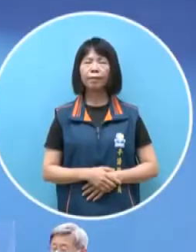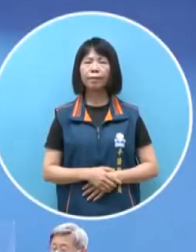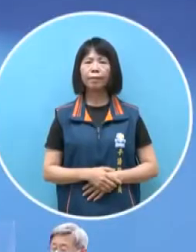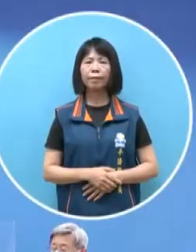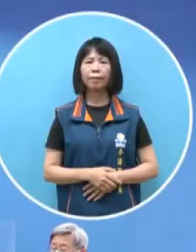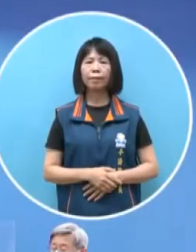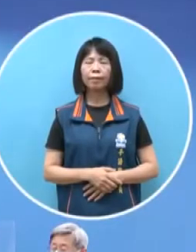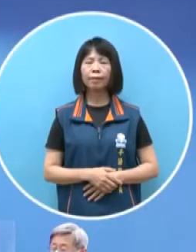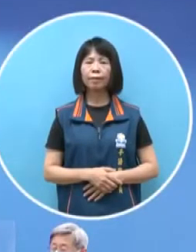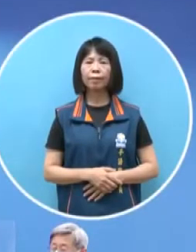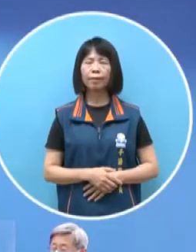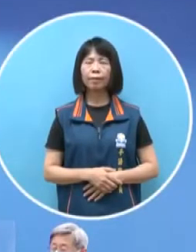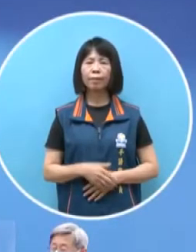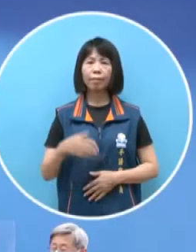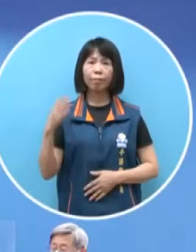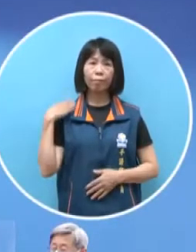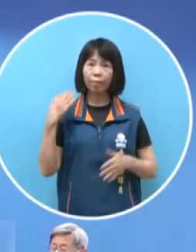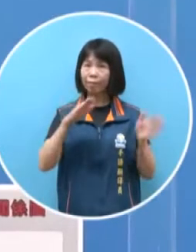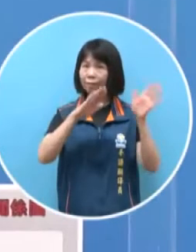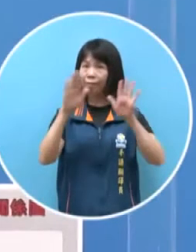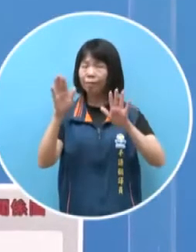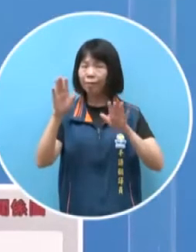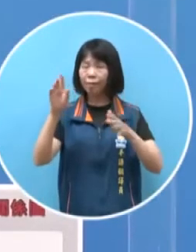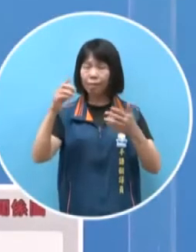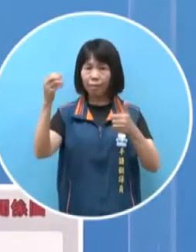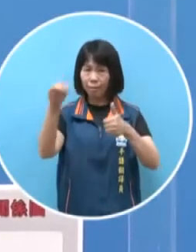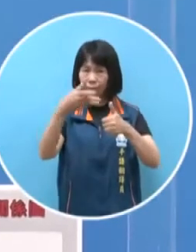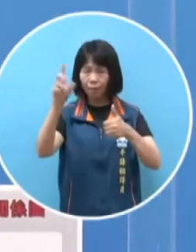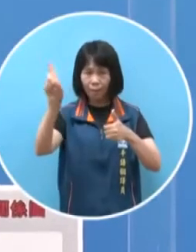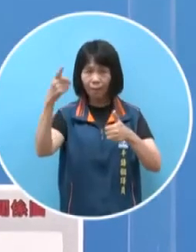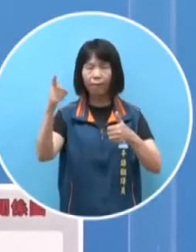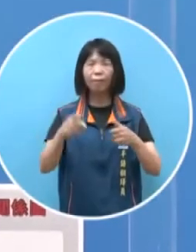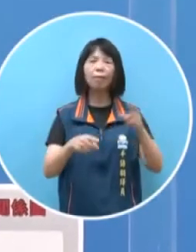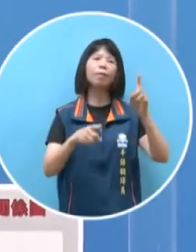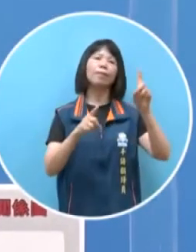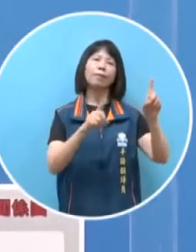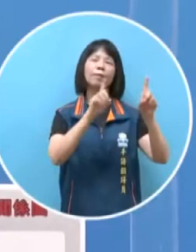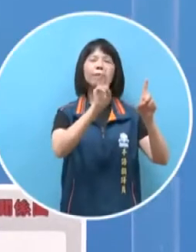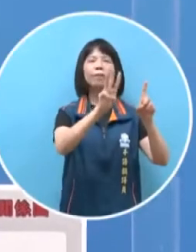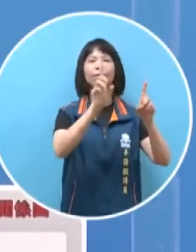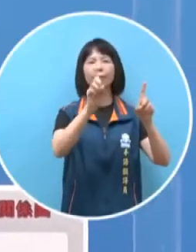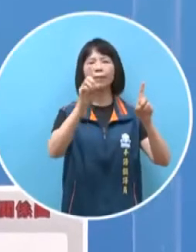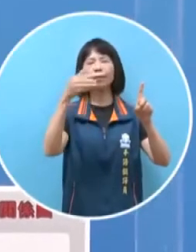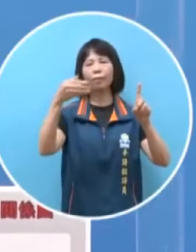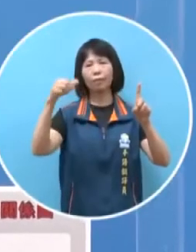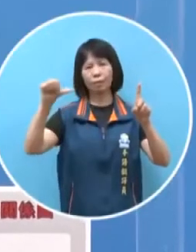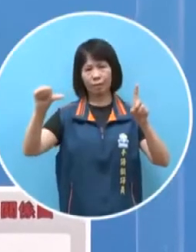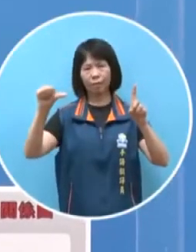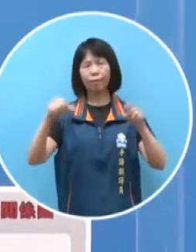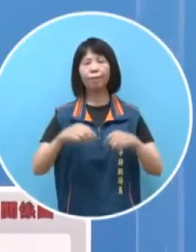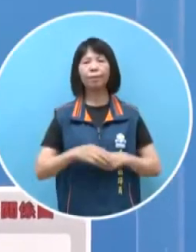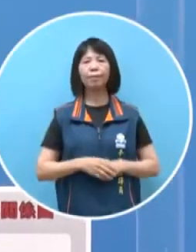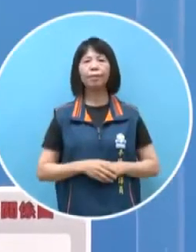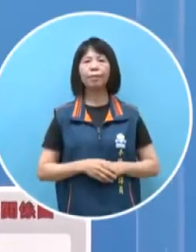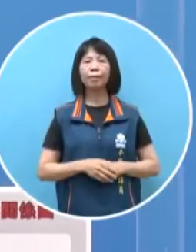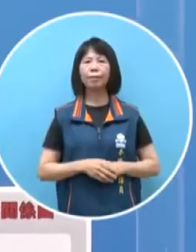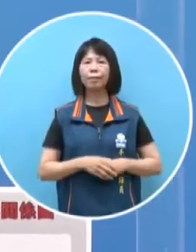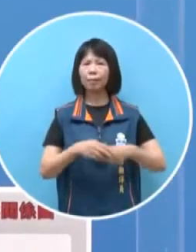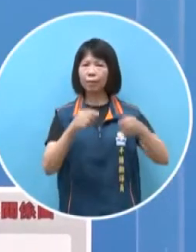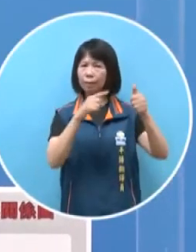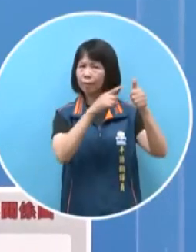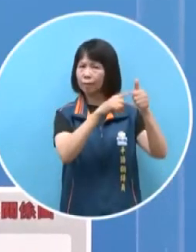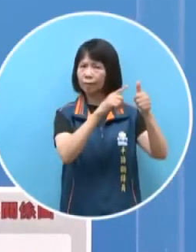以免造成染疫的情况发生。 案组13195这个案组